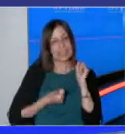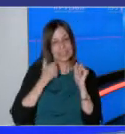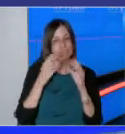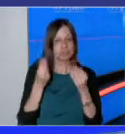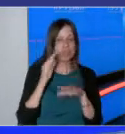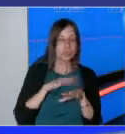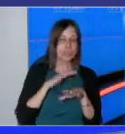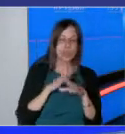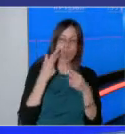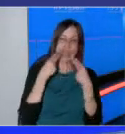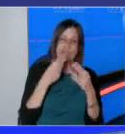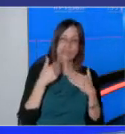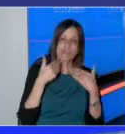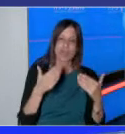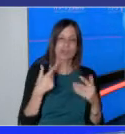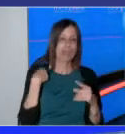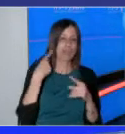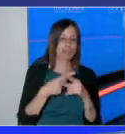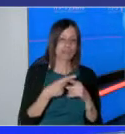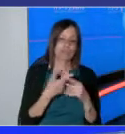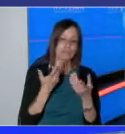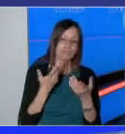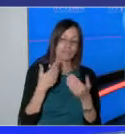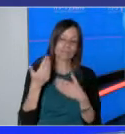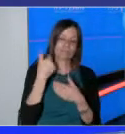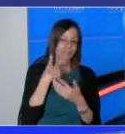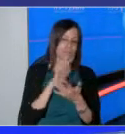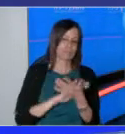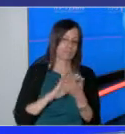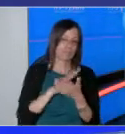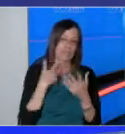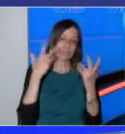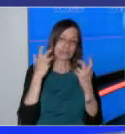להגיב להתפתחויות. עד לרגע זה פניותינו לא נענו, אנחנו מצפים,